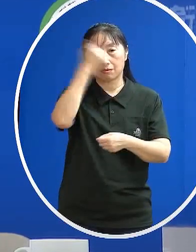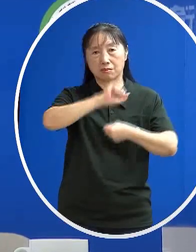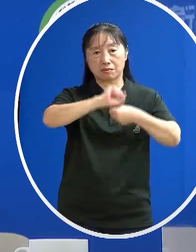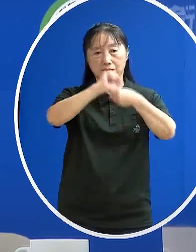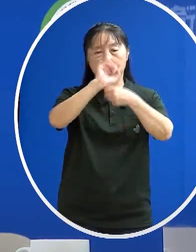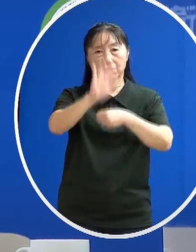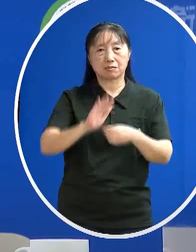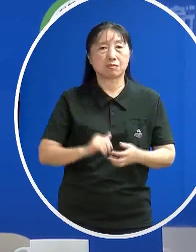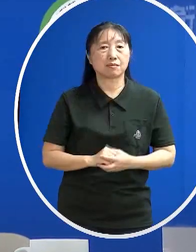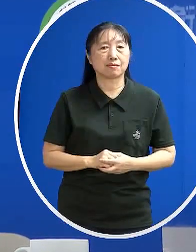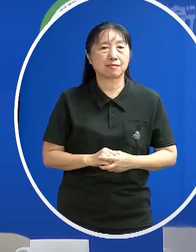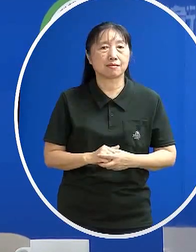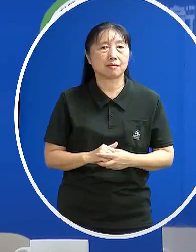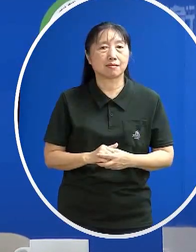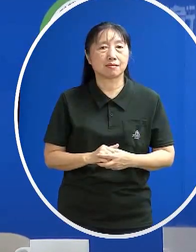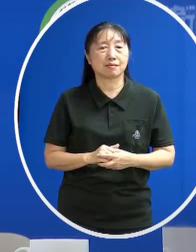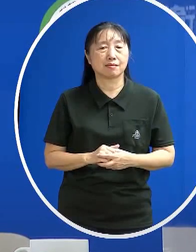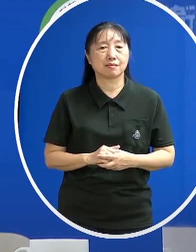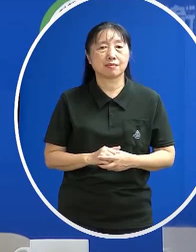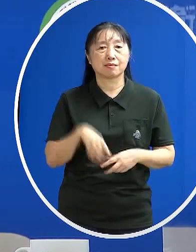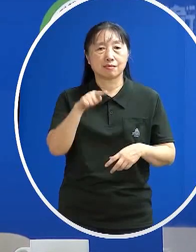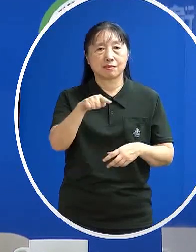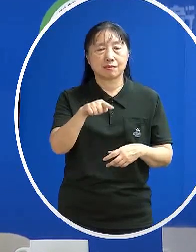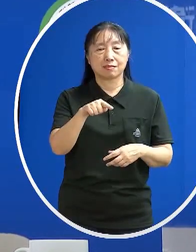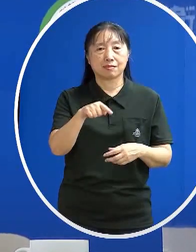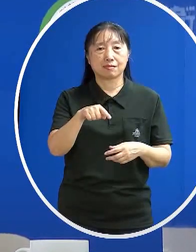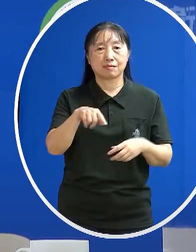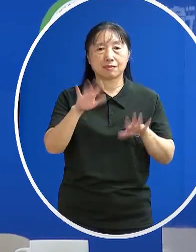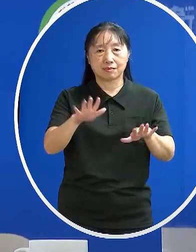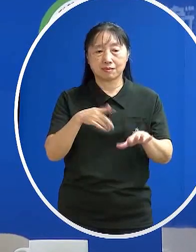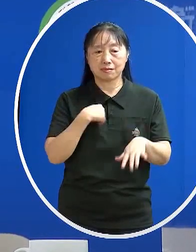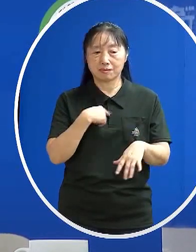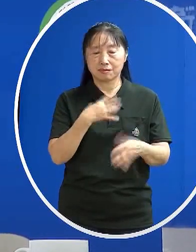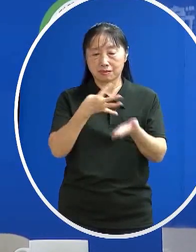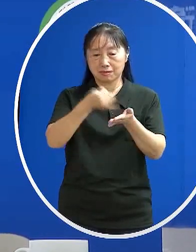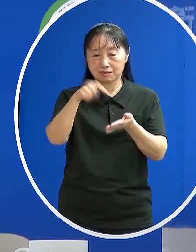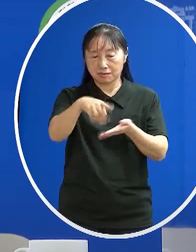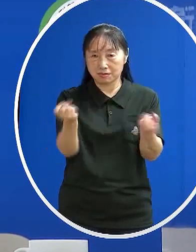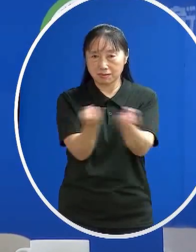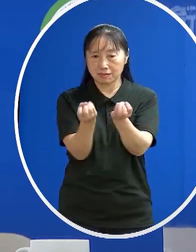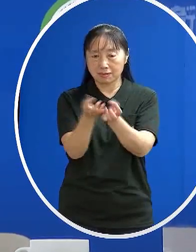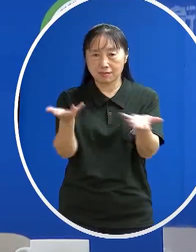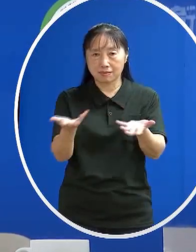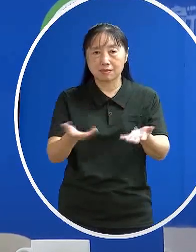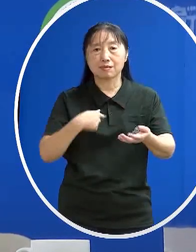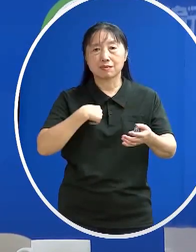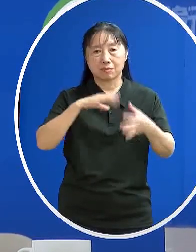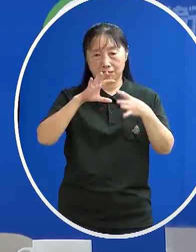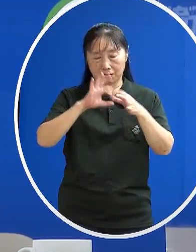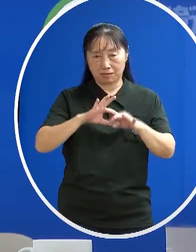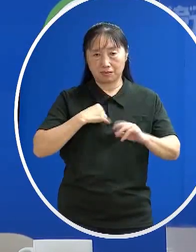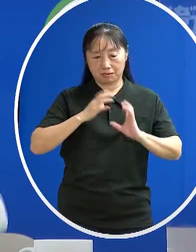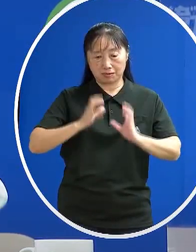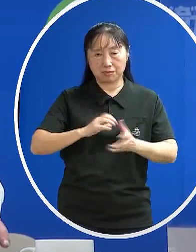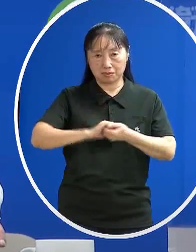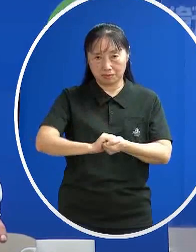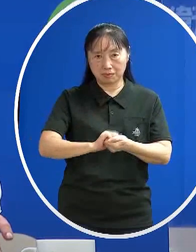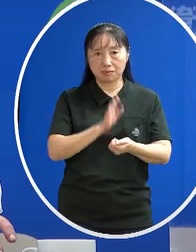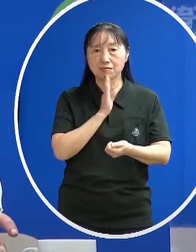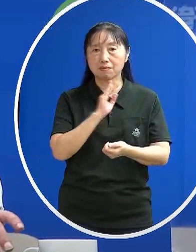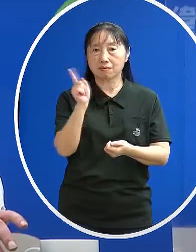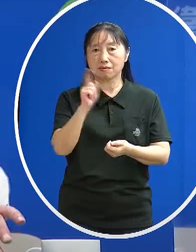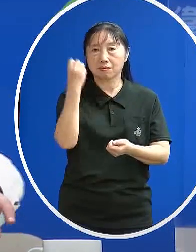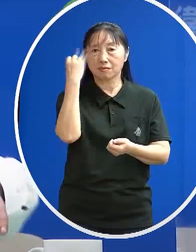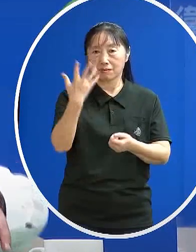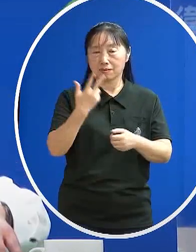入。所以在这几波的来看的时候，所以我们大概决定要采用一个新的方